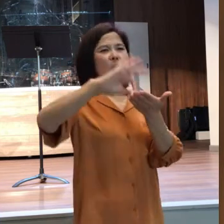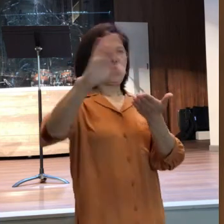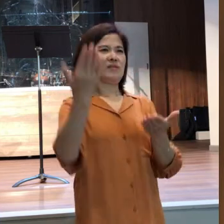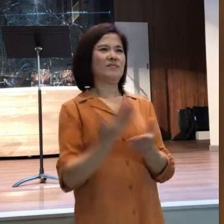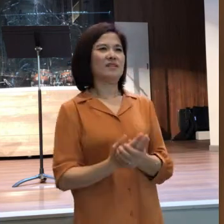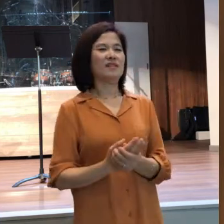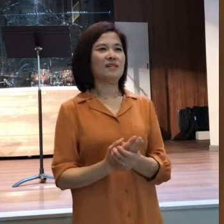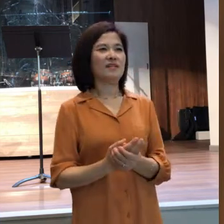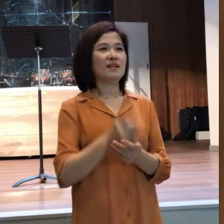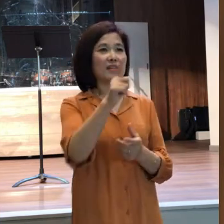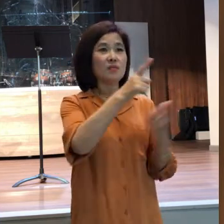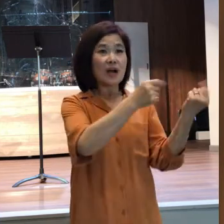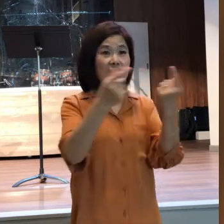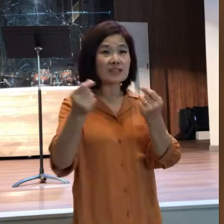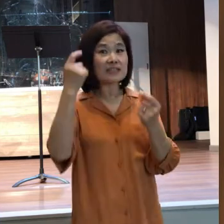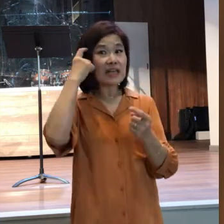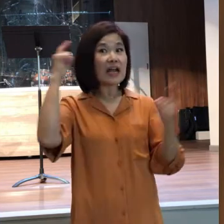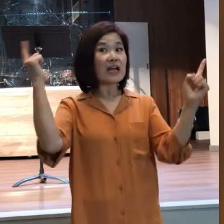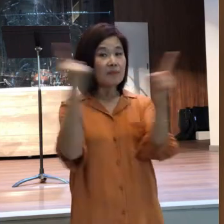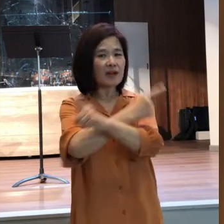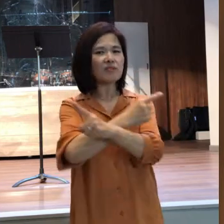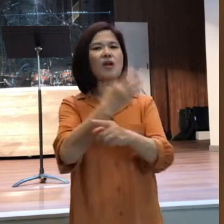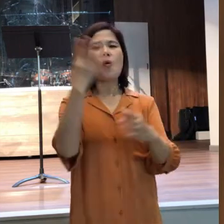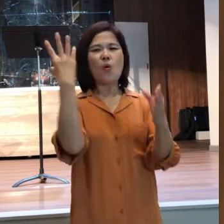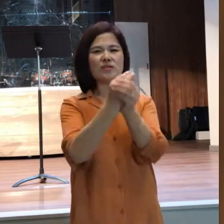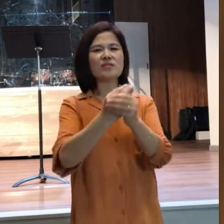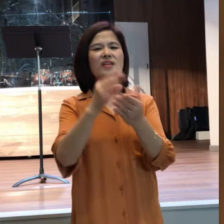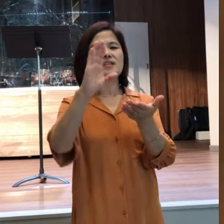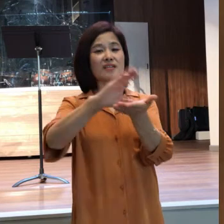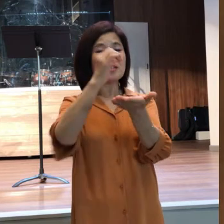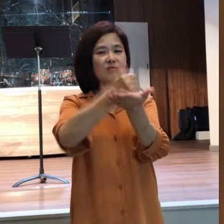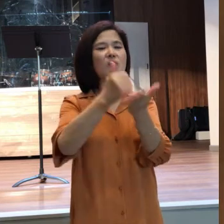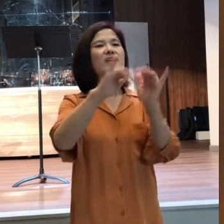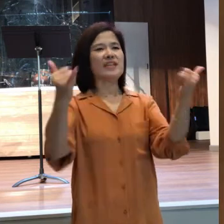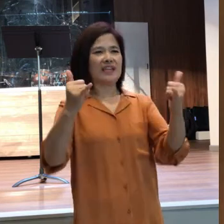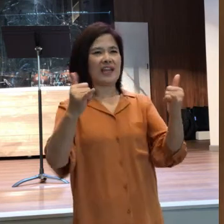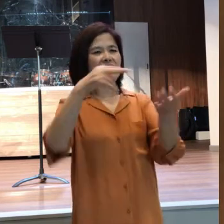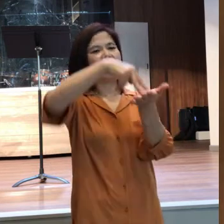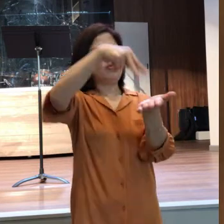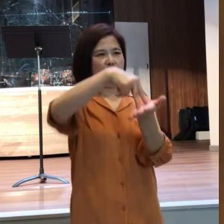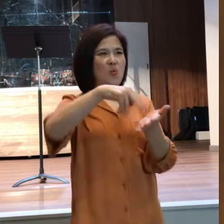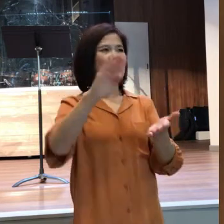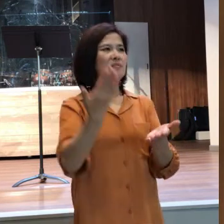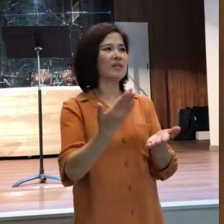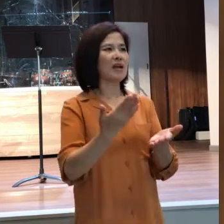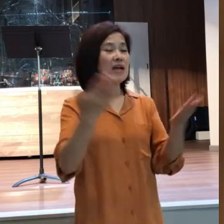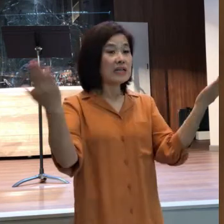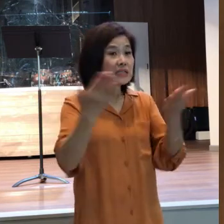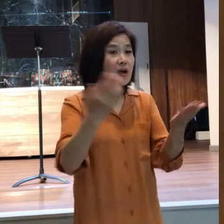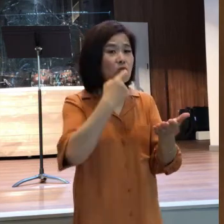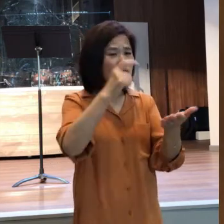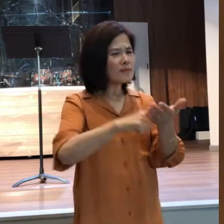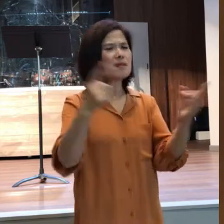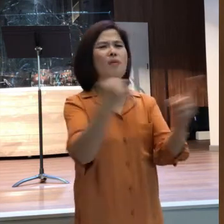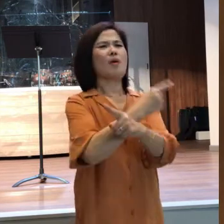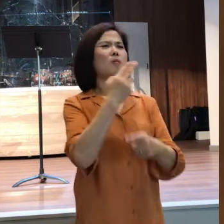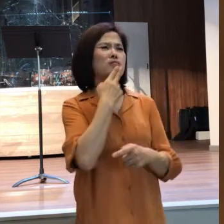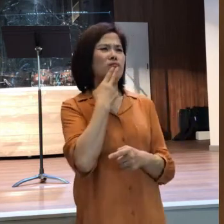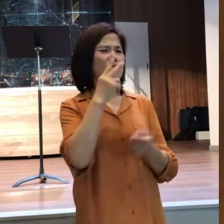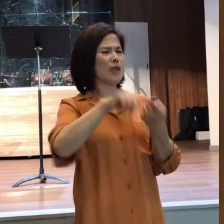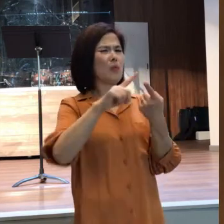것입니다. 이런 발상의 전환이 온전한 그리스도인의 태도입니다. 사건은 쉽게 변하지